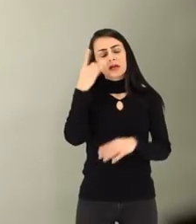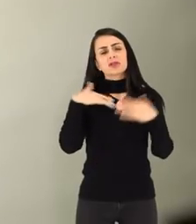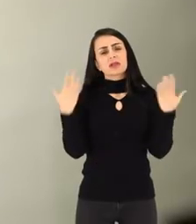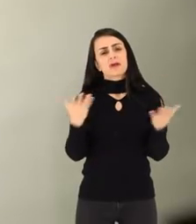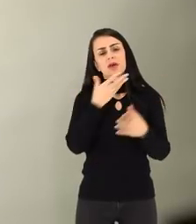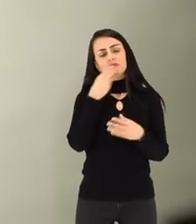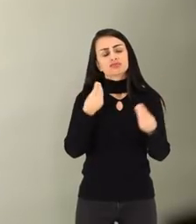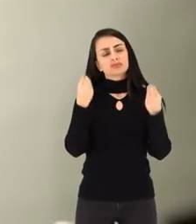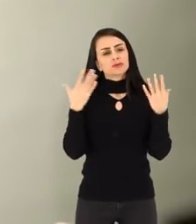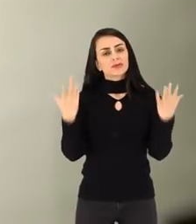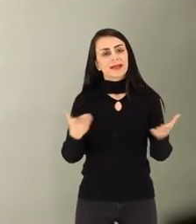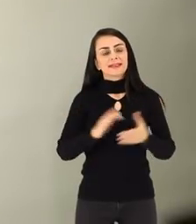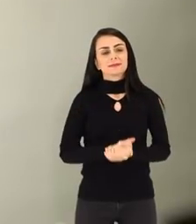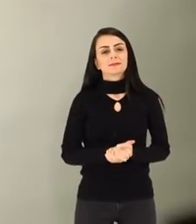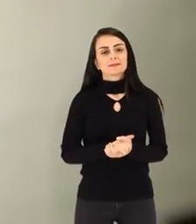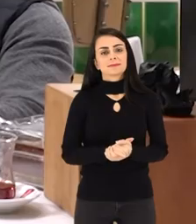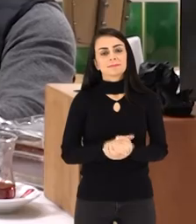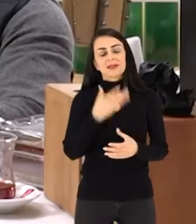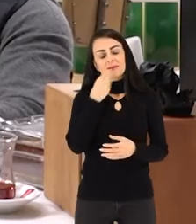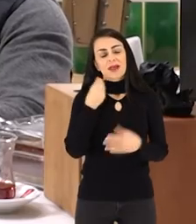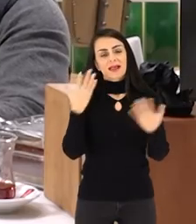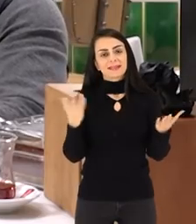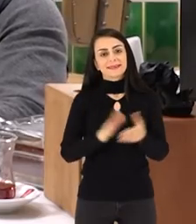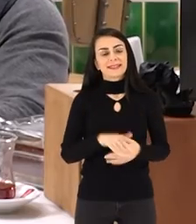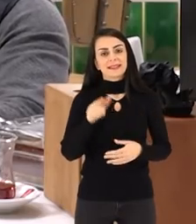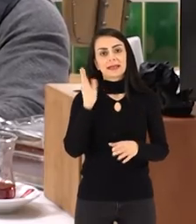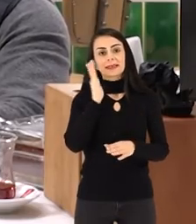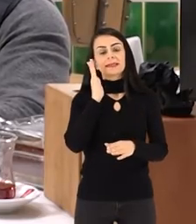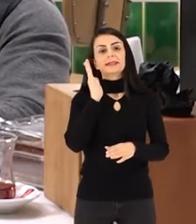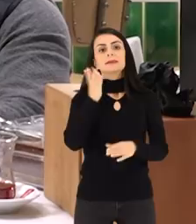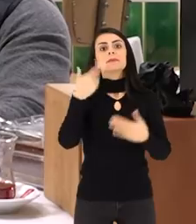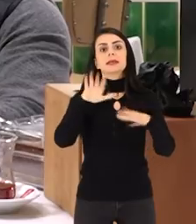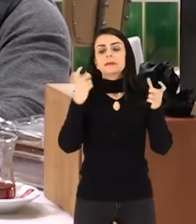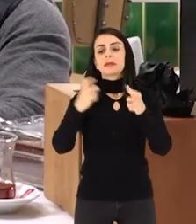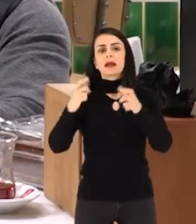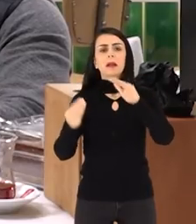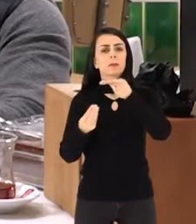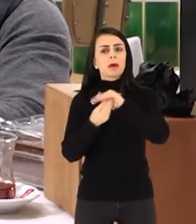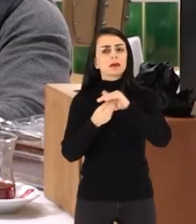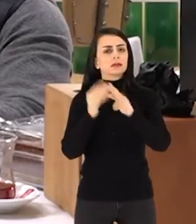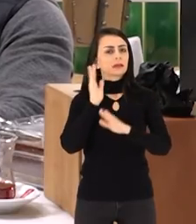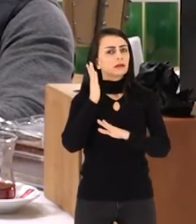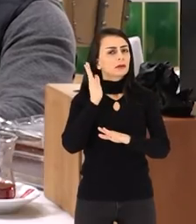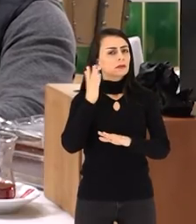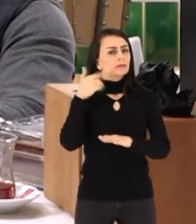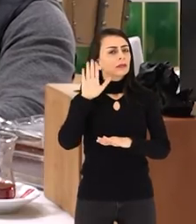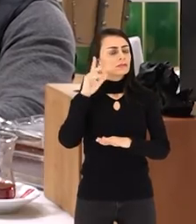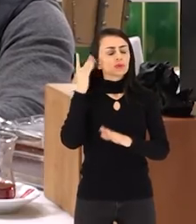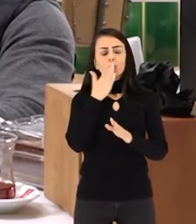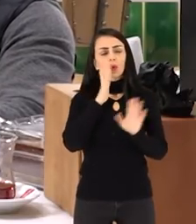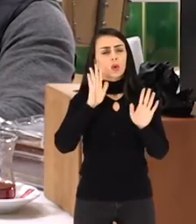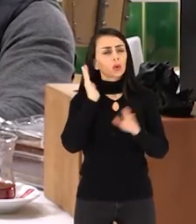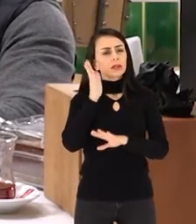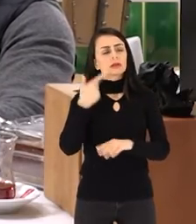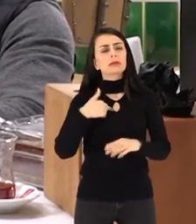memleketi gezdim açıkçası. Güzeldi yani. Yurt hatta gitmediğim yerler var. Mardin'e mi gitmedim? Yok Mardin'e de gittim. Mardin'e ben de gitmedim. Mardin'i gittim çok